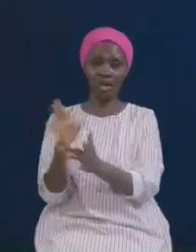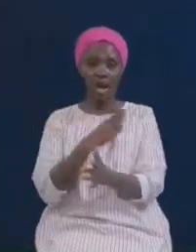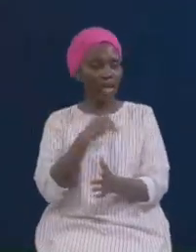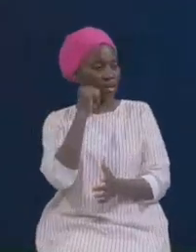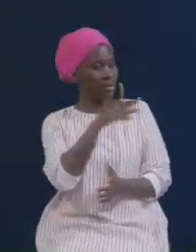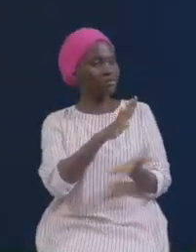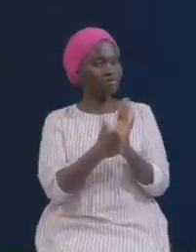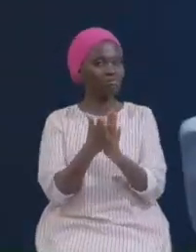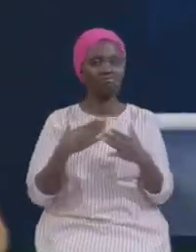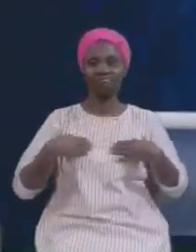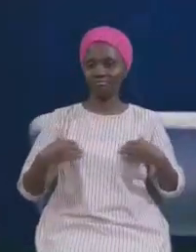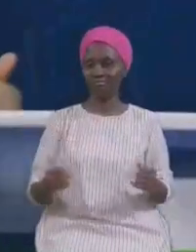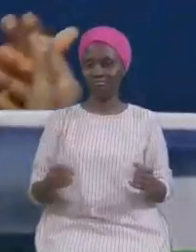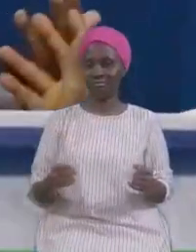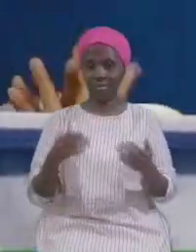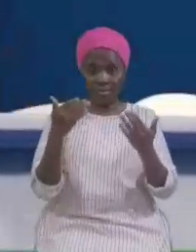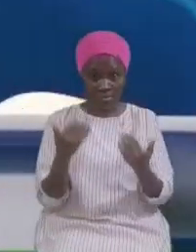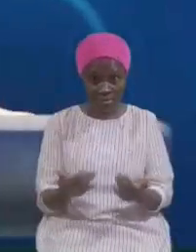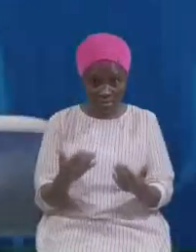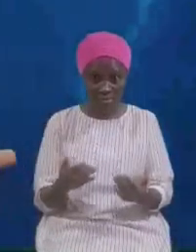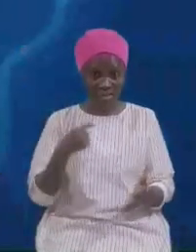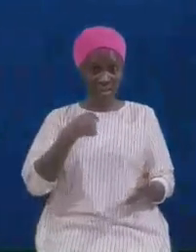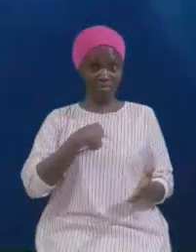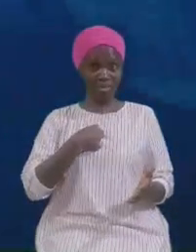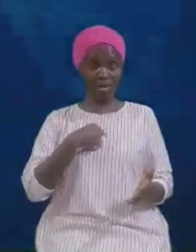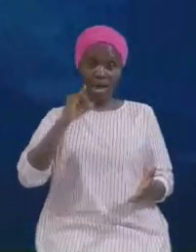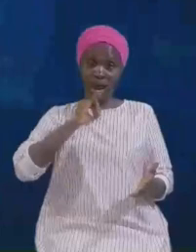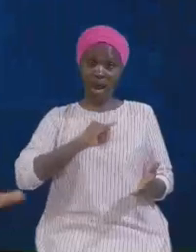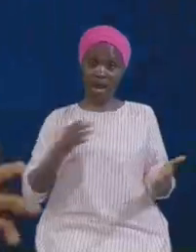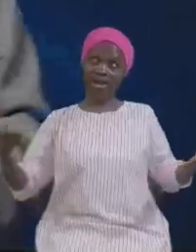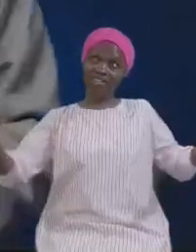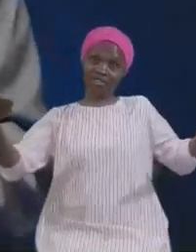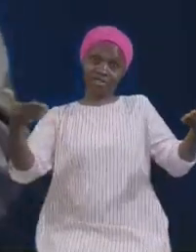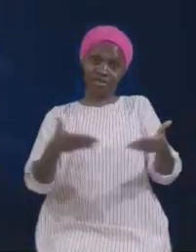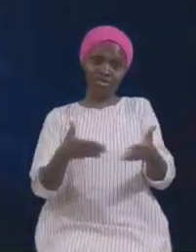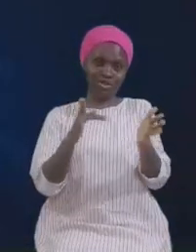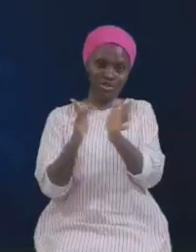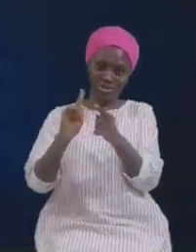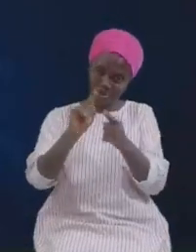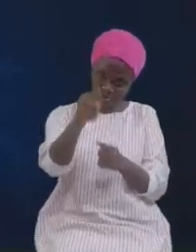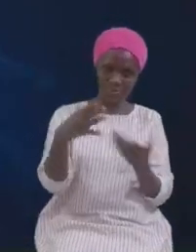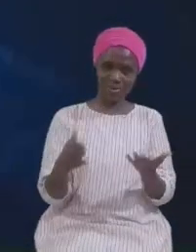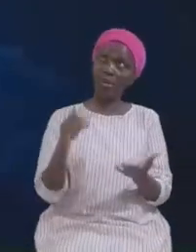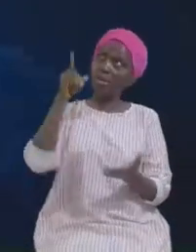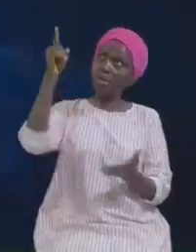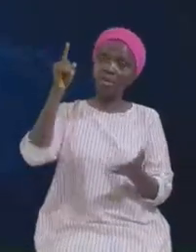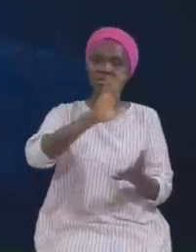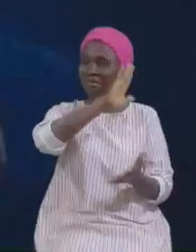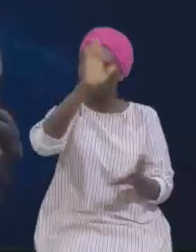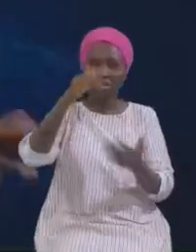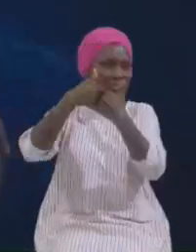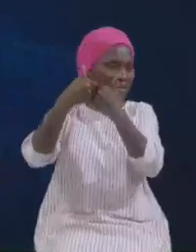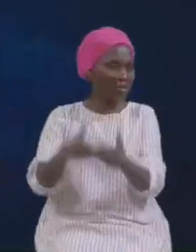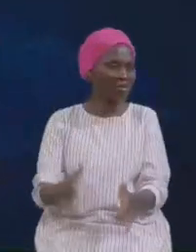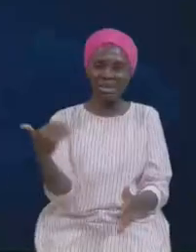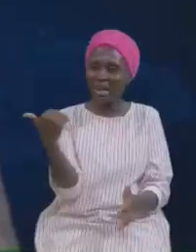elle était guérie. Ce soir, je te présente Jésus. Il n'a jamais perdu une